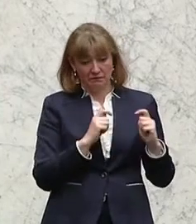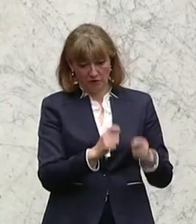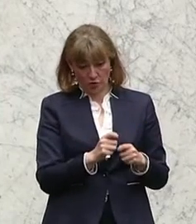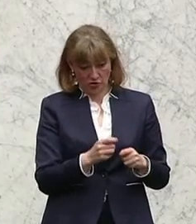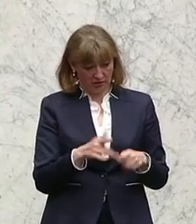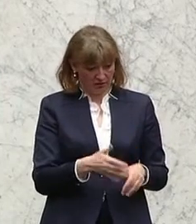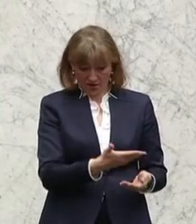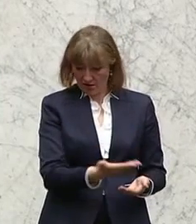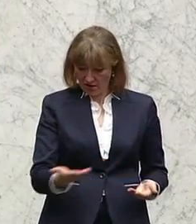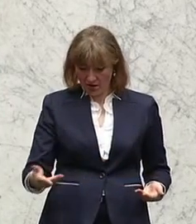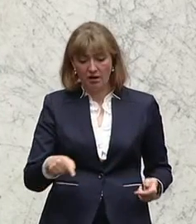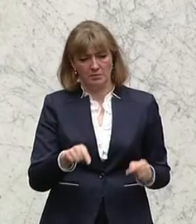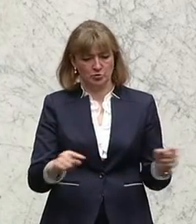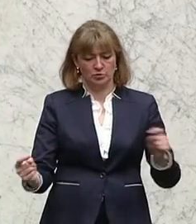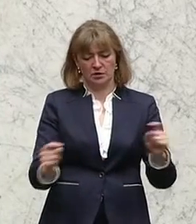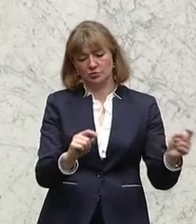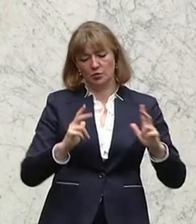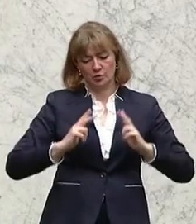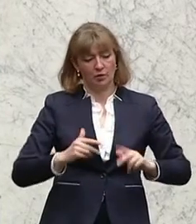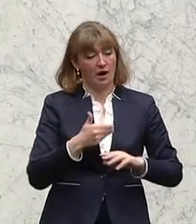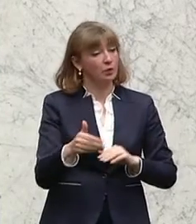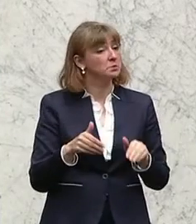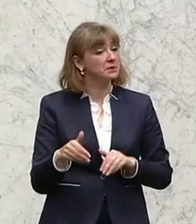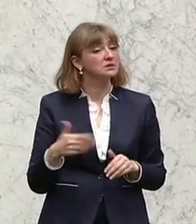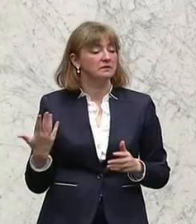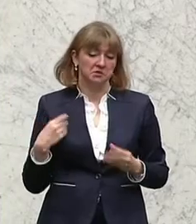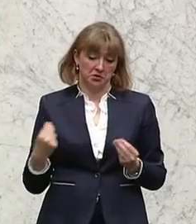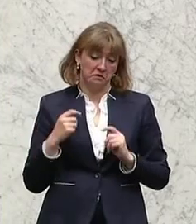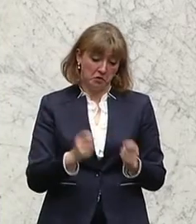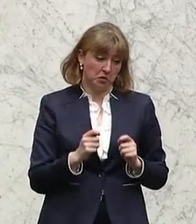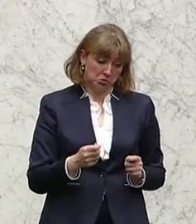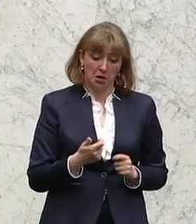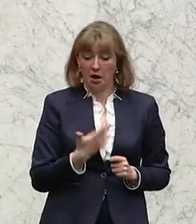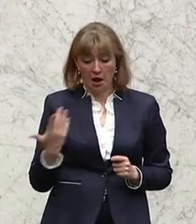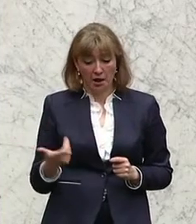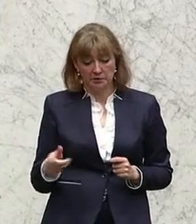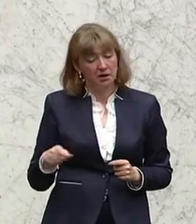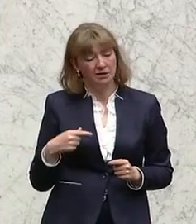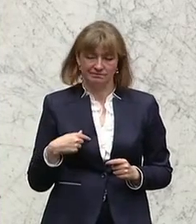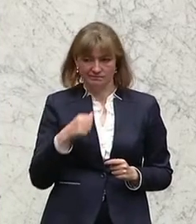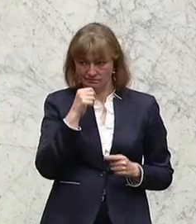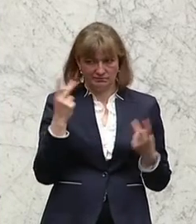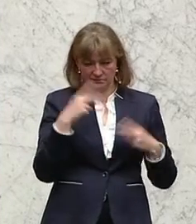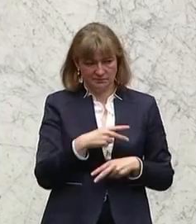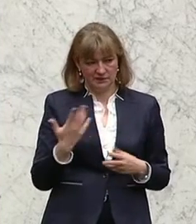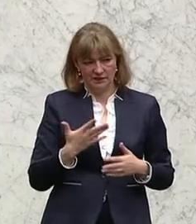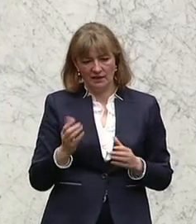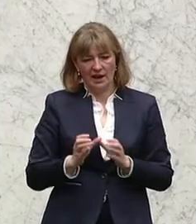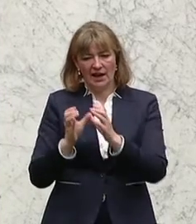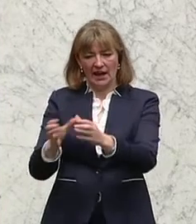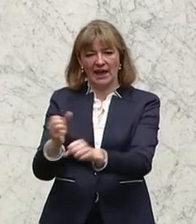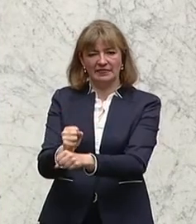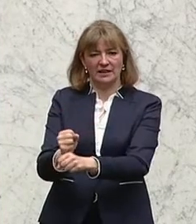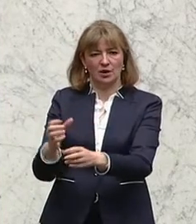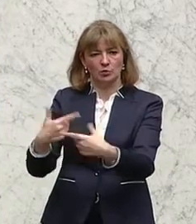am Tisch liegen, entsprechend ruhig diskutiert. Der Außenminister hat Dinge vorgeschlagen, wo ich bei einigen absolut nicht seiner Meinung bin. Wenn man hier Internierungslager auch